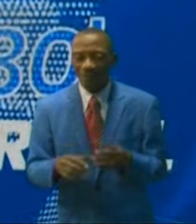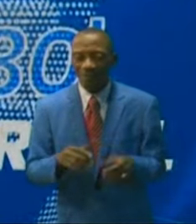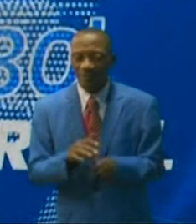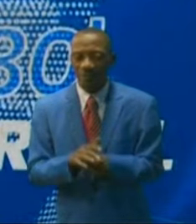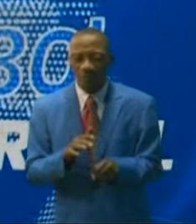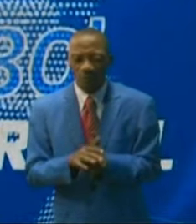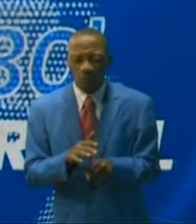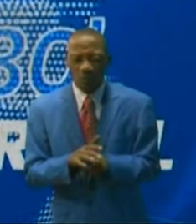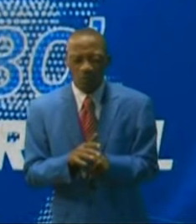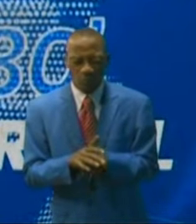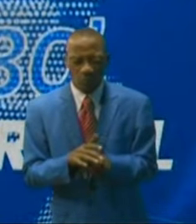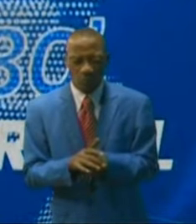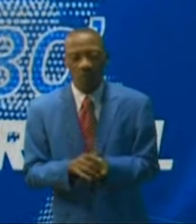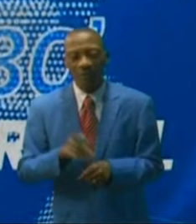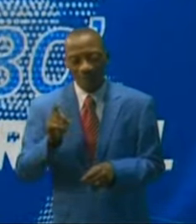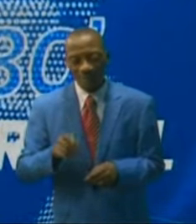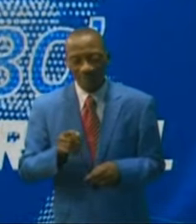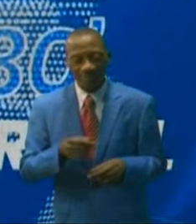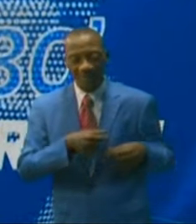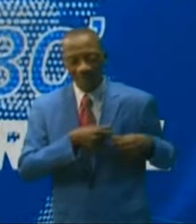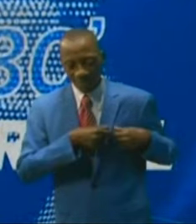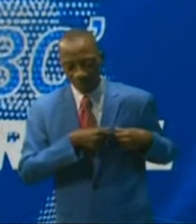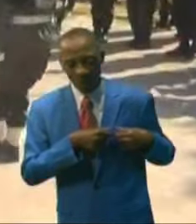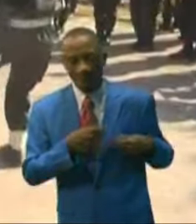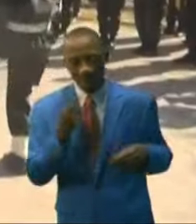du pays. Bobo Samba nous en dit plus.